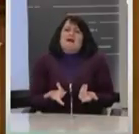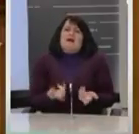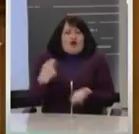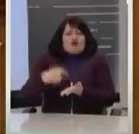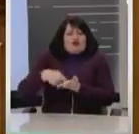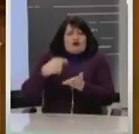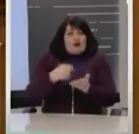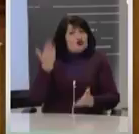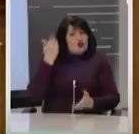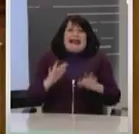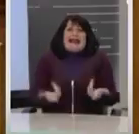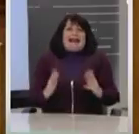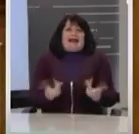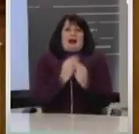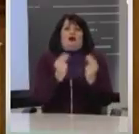Και όχι μόνο αυτό,